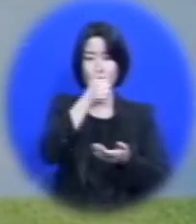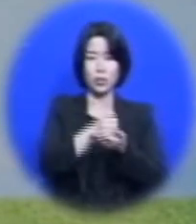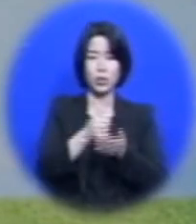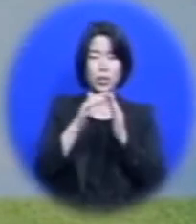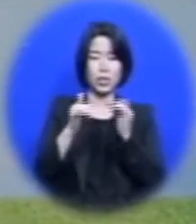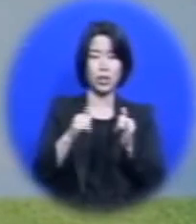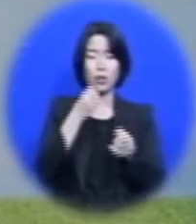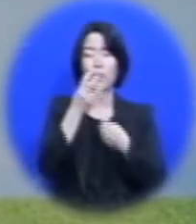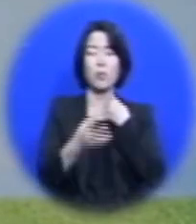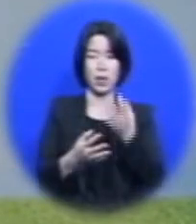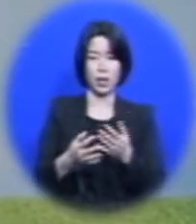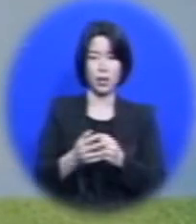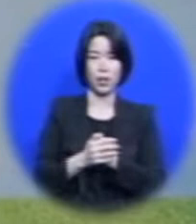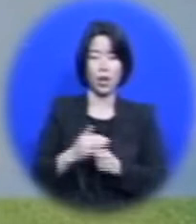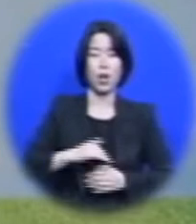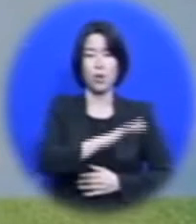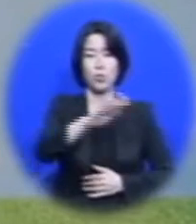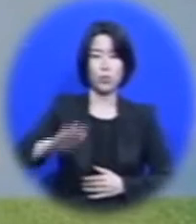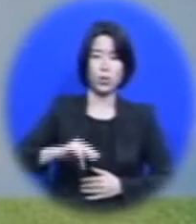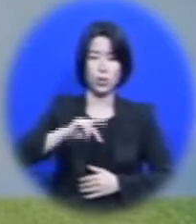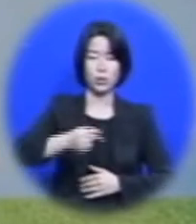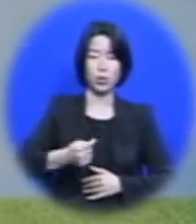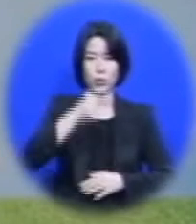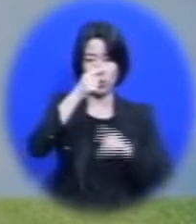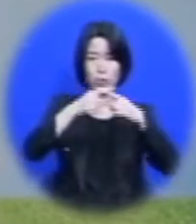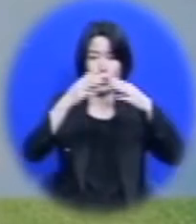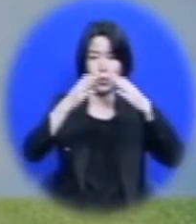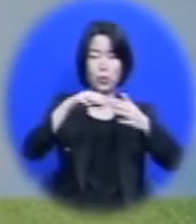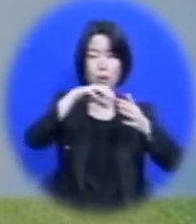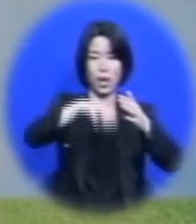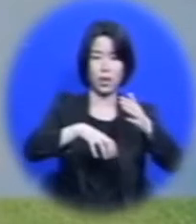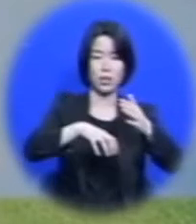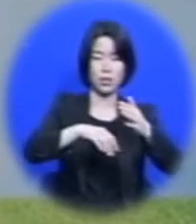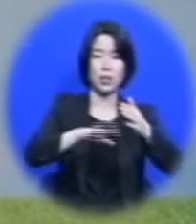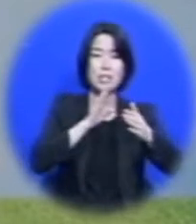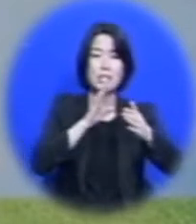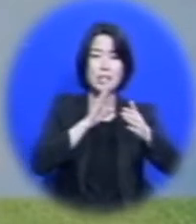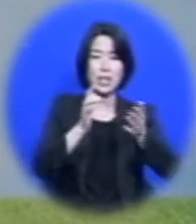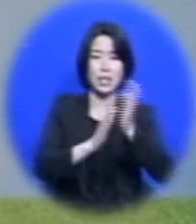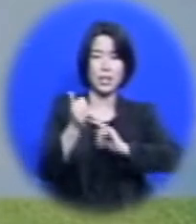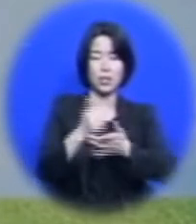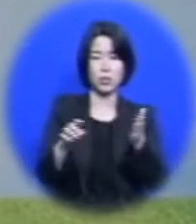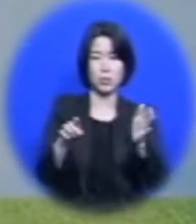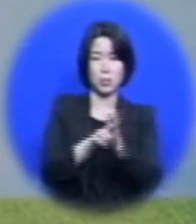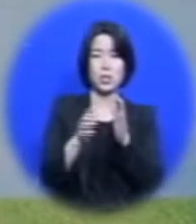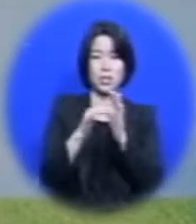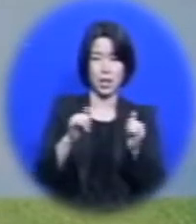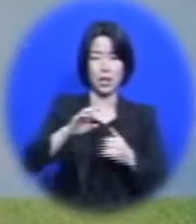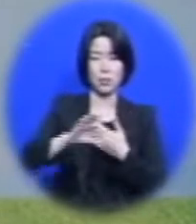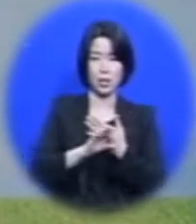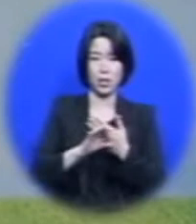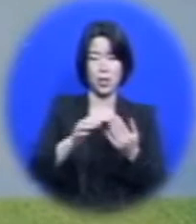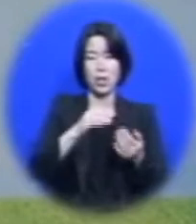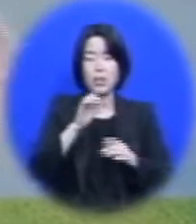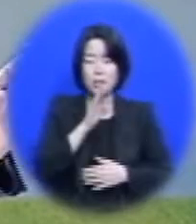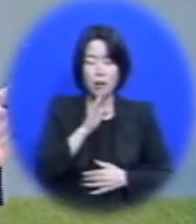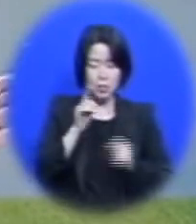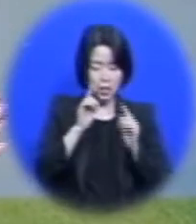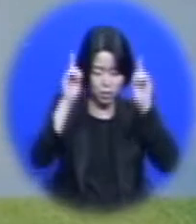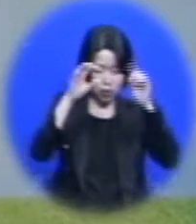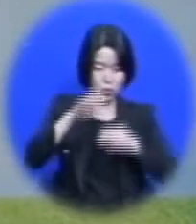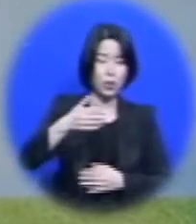고백했습니다. 우리도 교회 안에서 우리가 진짜 예수를 믿는 사람들이라면 우리가 정말 지옥에 갈 수밖에 없는